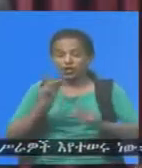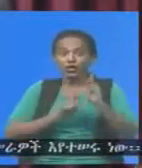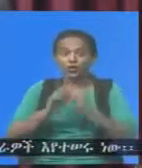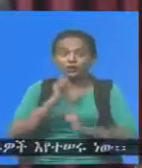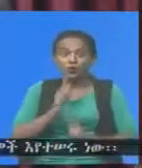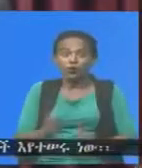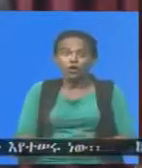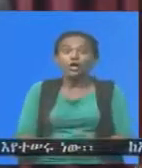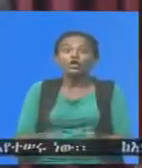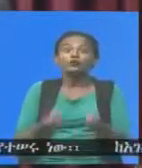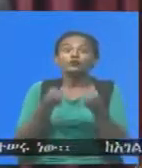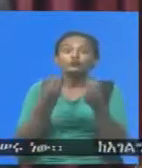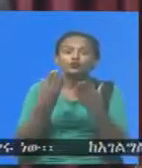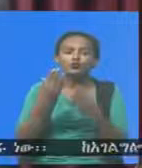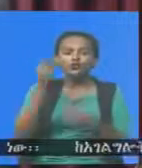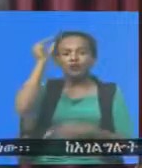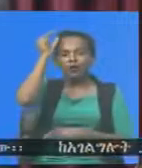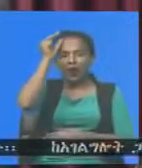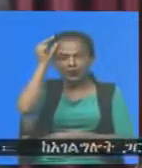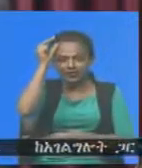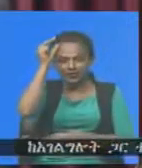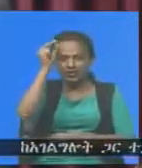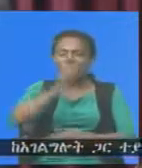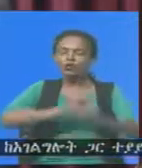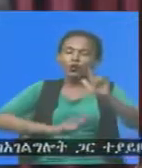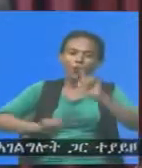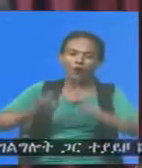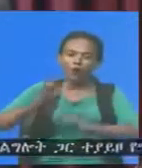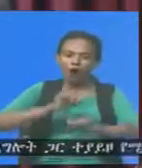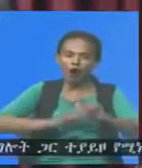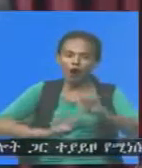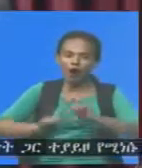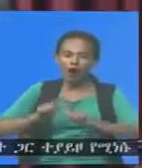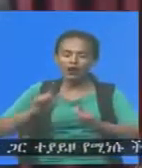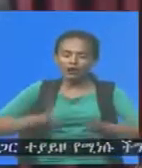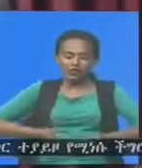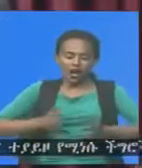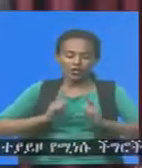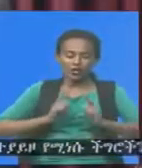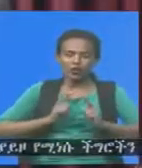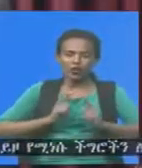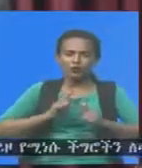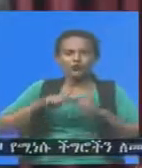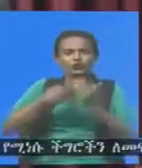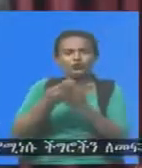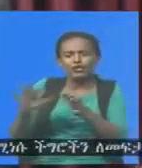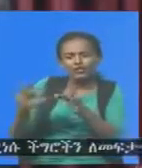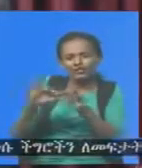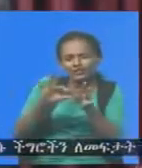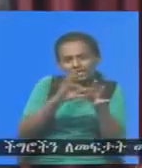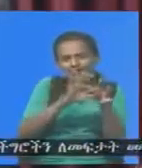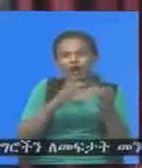ብዙ የባህል የቋንቋ ያናናር ዘይት ስራለው።